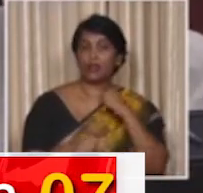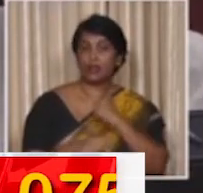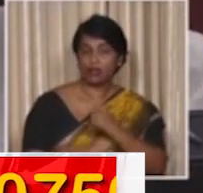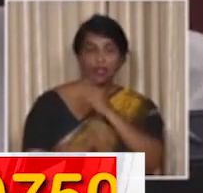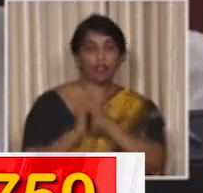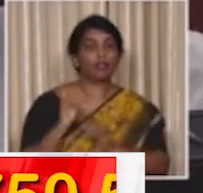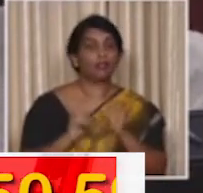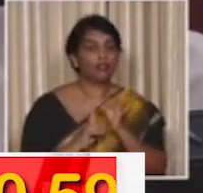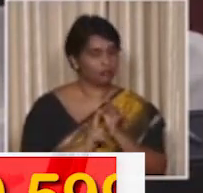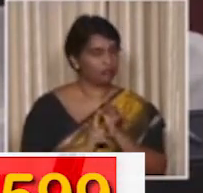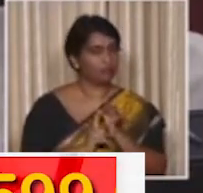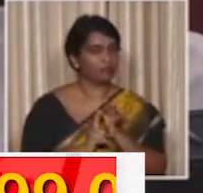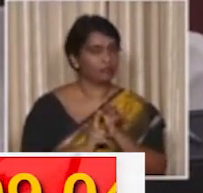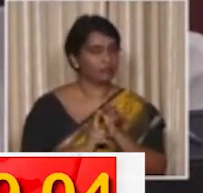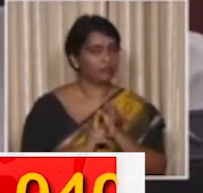පක්ෂයේ මන්ත්‍රීවරු ඉතාමත්